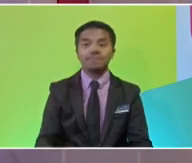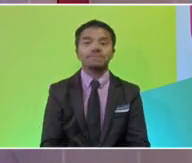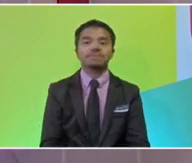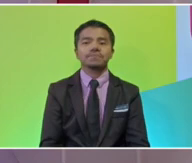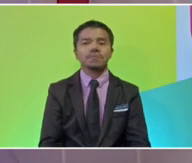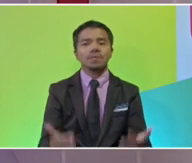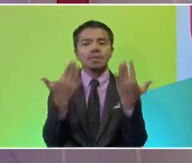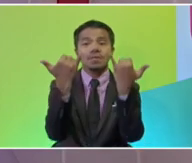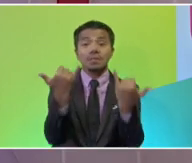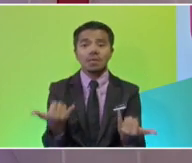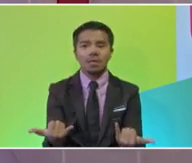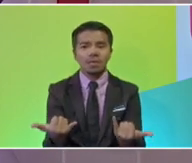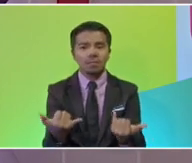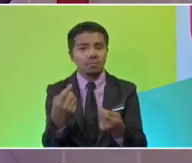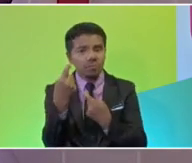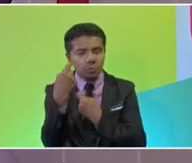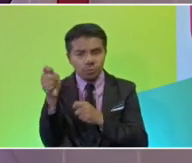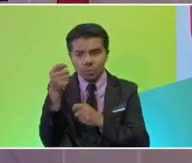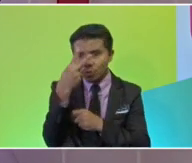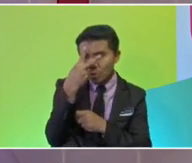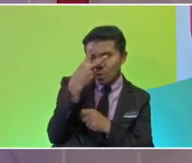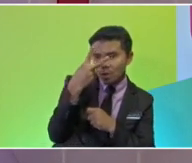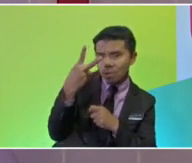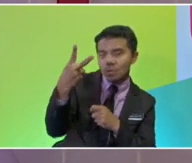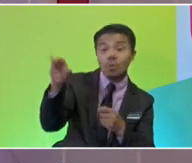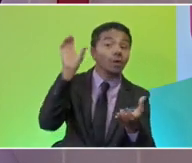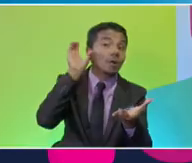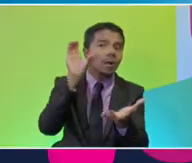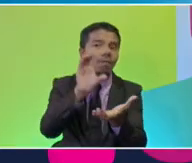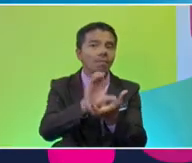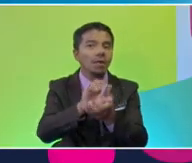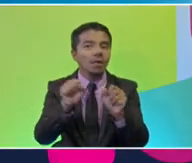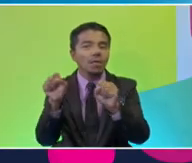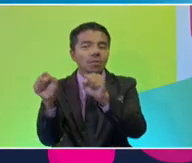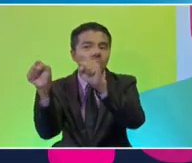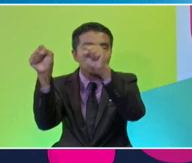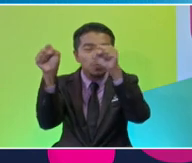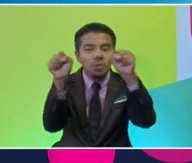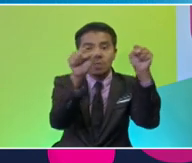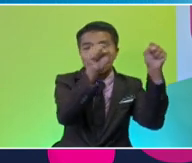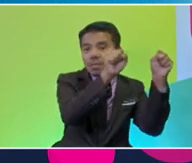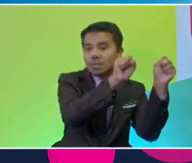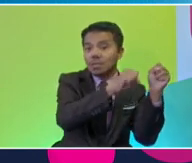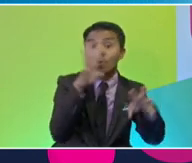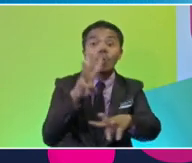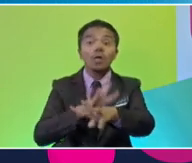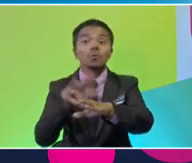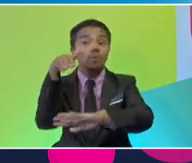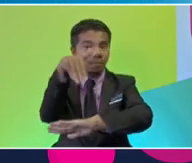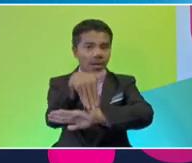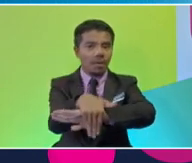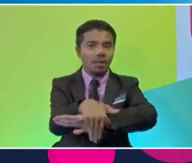Mira perhatikan pada gambar ini suasana di waktu malam pada waktu malam seperti ini di mana pada waktu ini